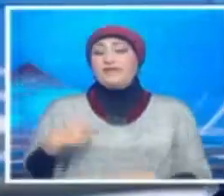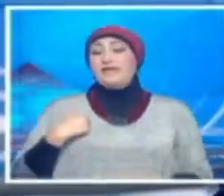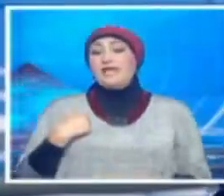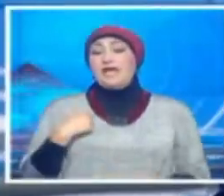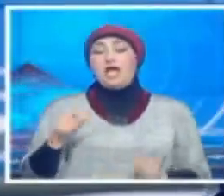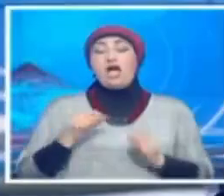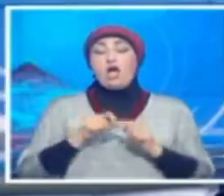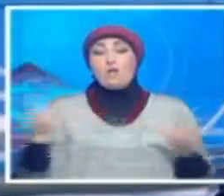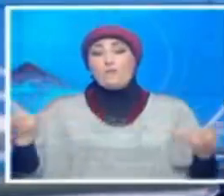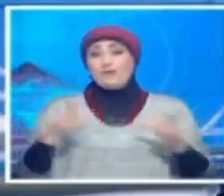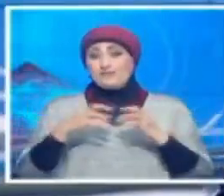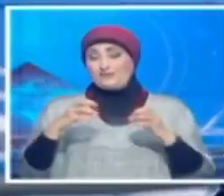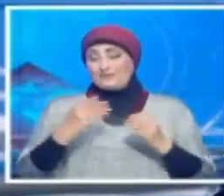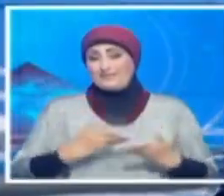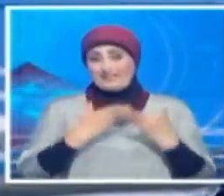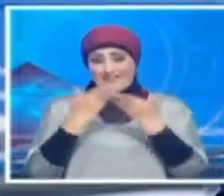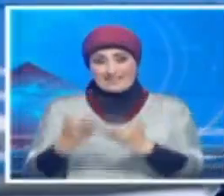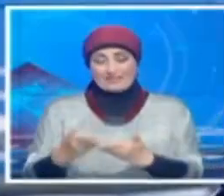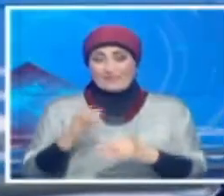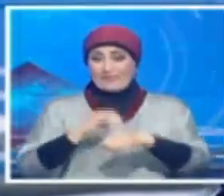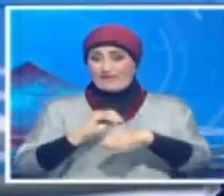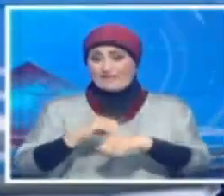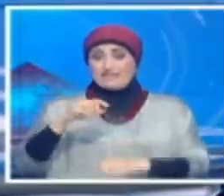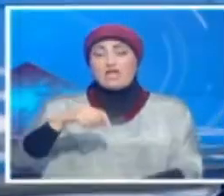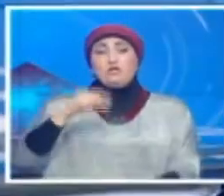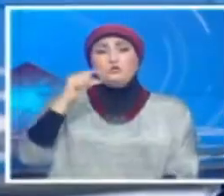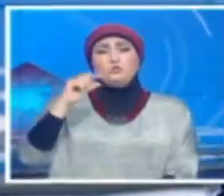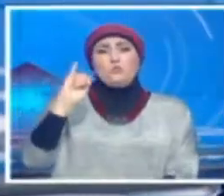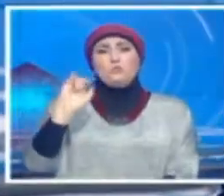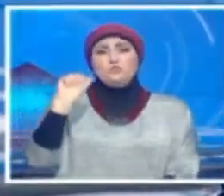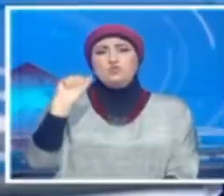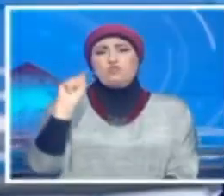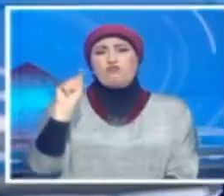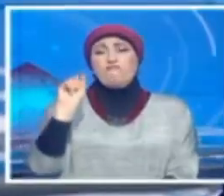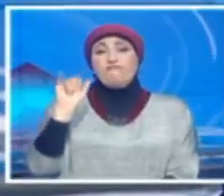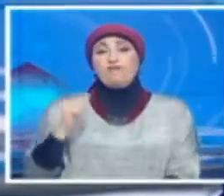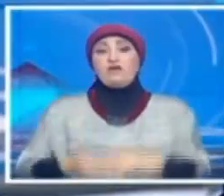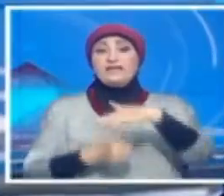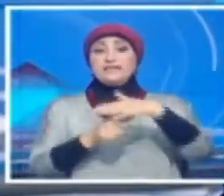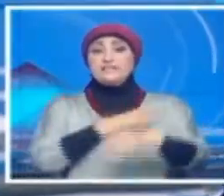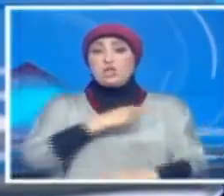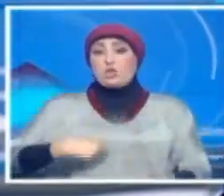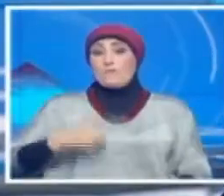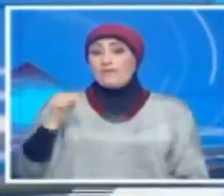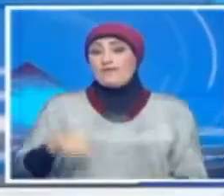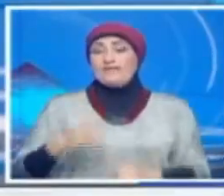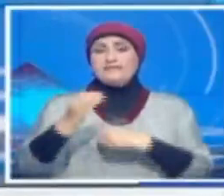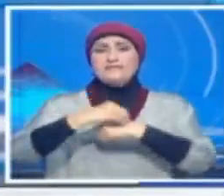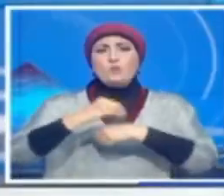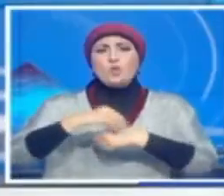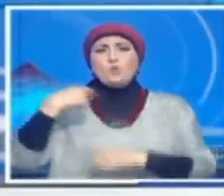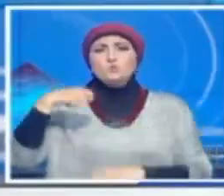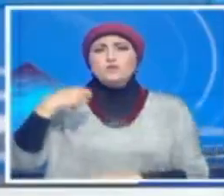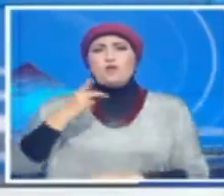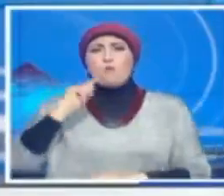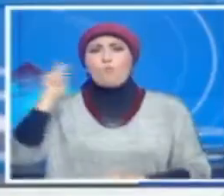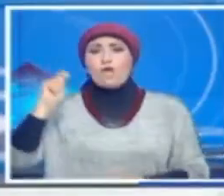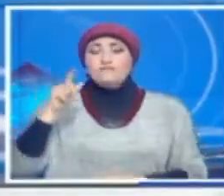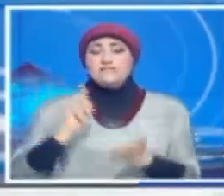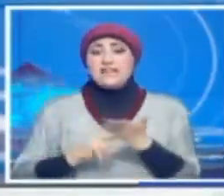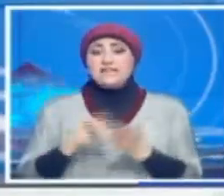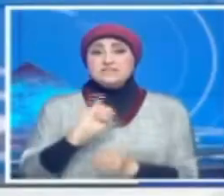الأنباء بالتفصيل من القاهرة. أكد الدكتور مصطفى مدبولي رئيس مجلس الوزراء أن هناك توجيهات للوزراء